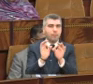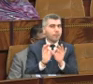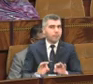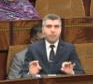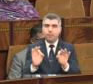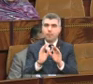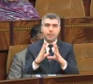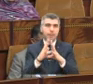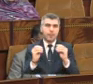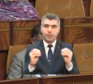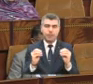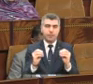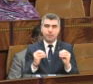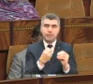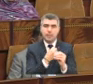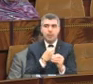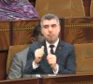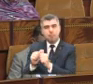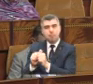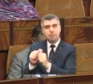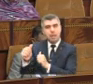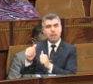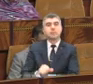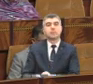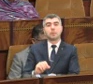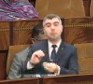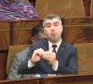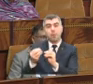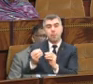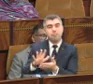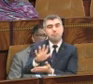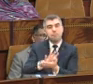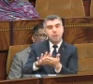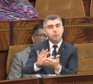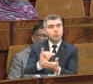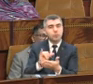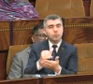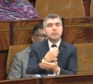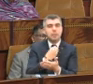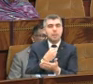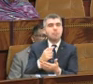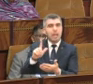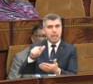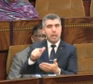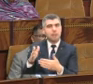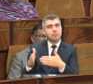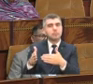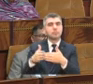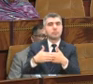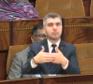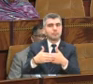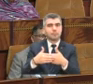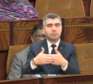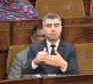أغلب المستوصفات البعيدة. والمشكل الكبير هو أنه كاين مستشفيات جاهزة ولكن ما زالت مغلقة، ما